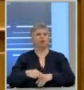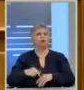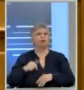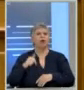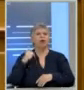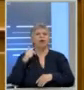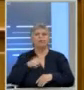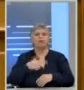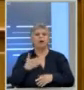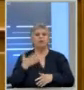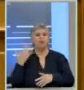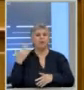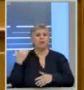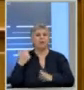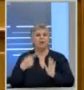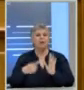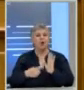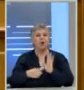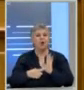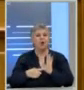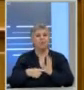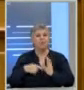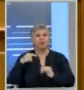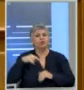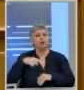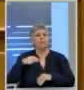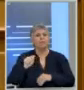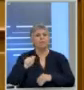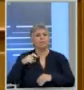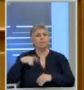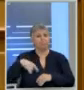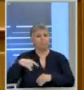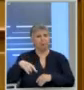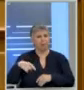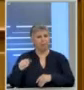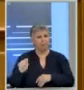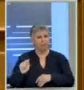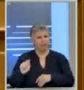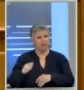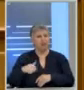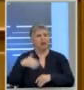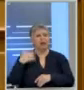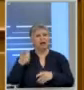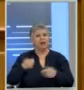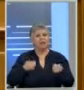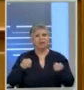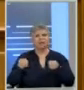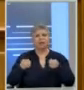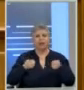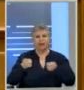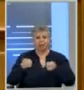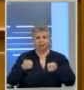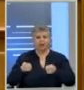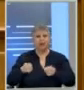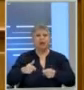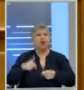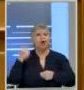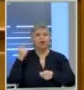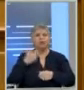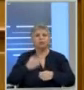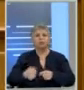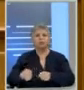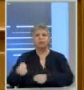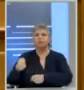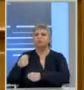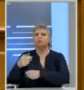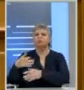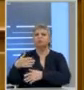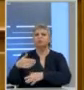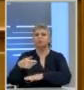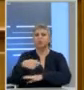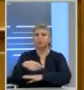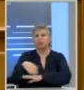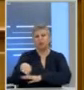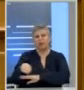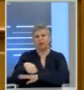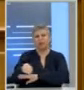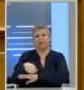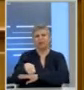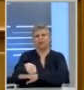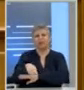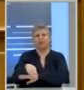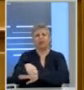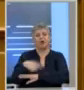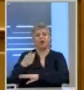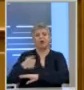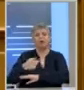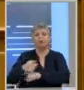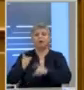Παπά, που παρά τις ομές παρεμβάσεις σας στη δικαιοσύνη κατέπεσε στο ΣΤΕ. Αλλά και πριν και μετά κάνατε